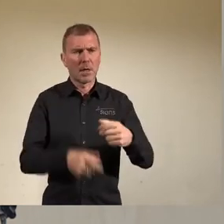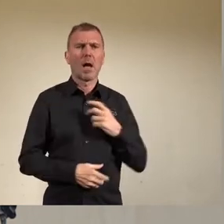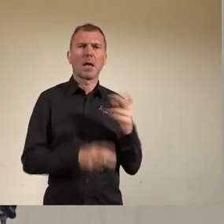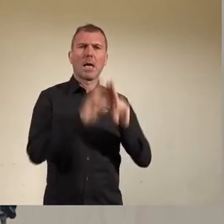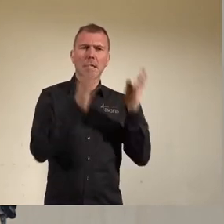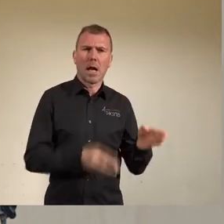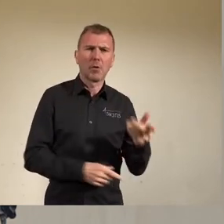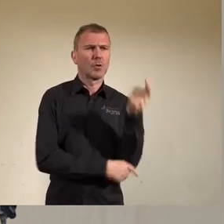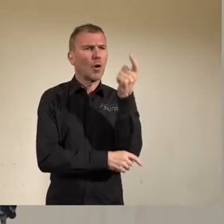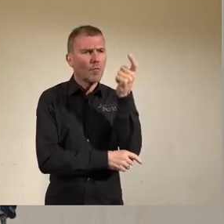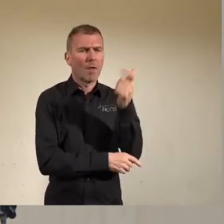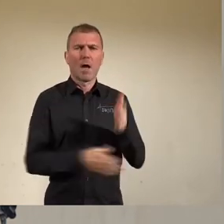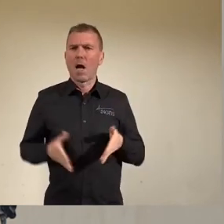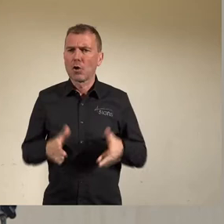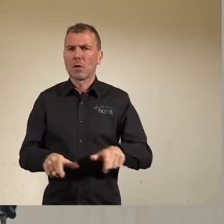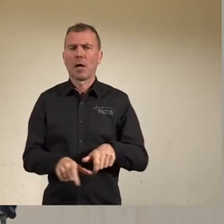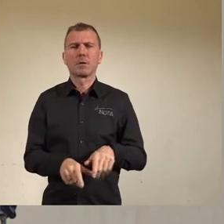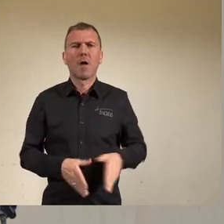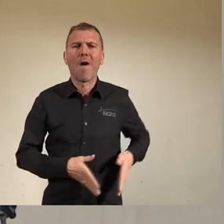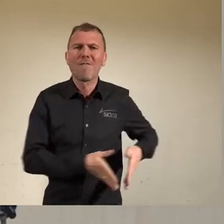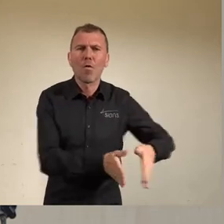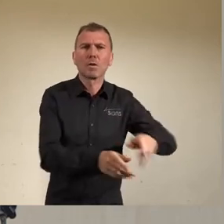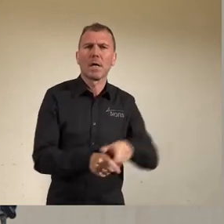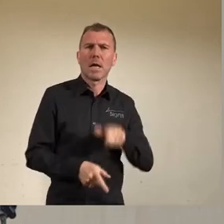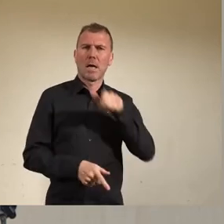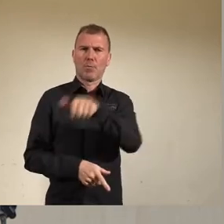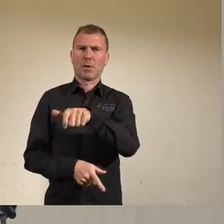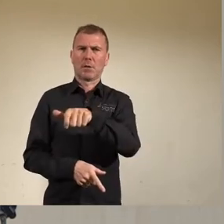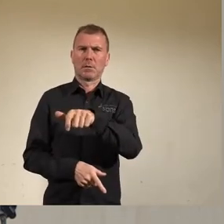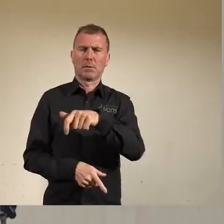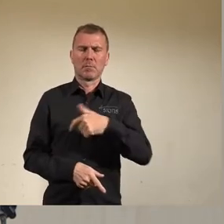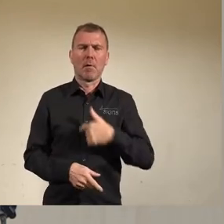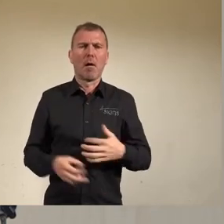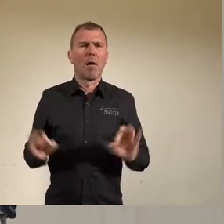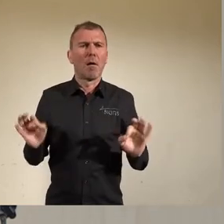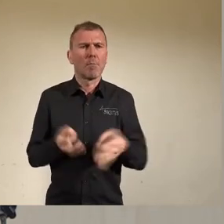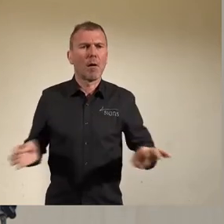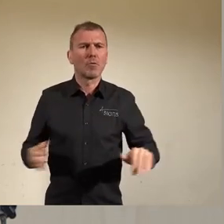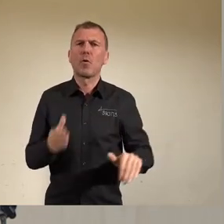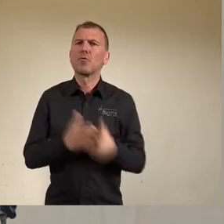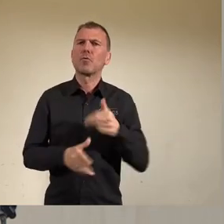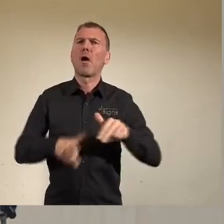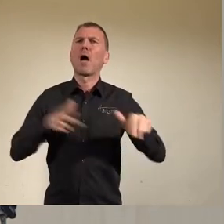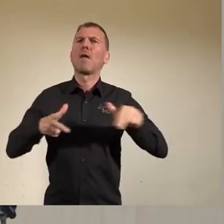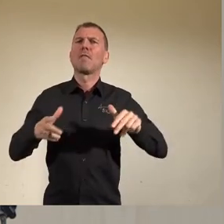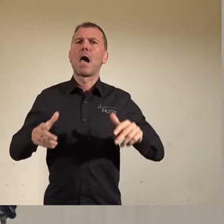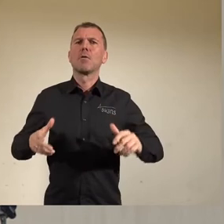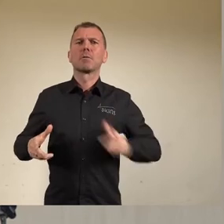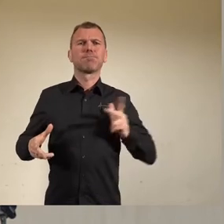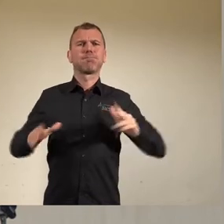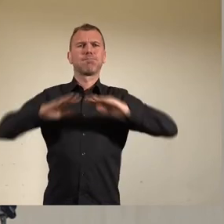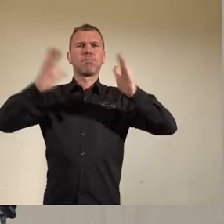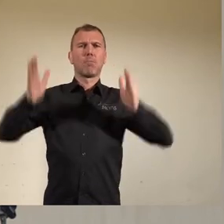Feuerwehr, Straßen, Fußwege und Brücken. Verzicht auf einen Neubau eines Verwaltungspalastes, Begrenzung